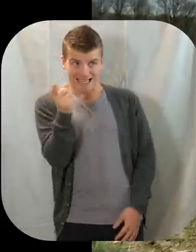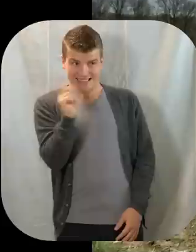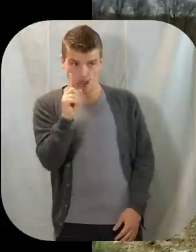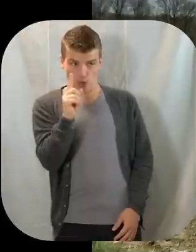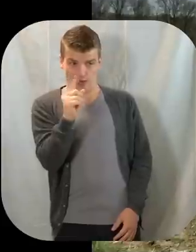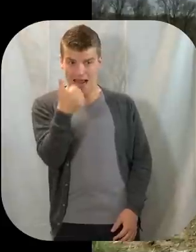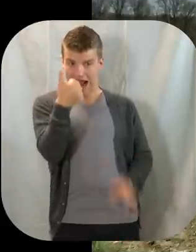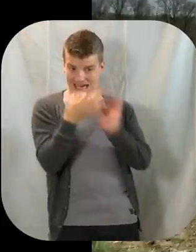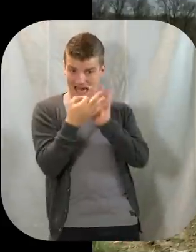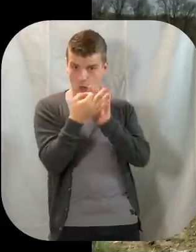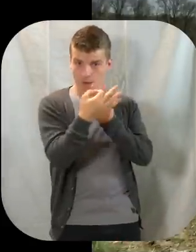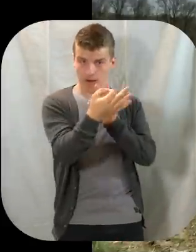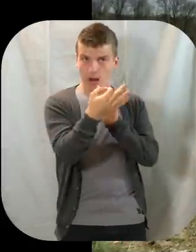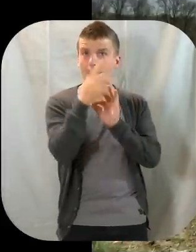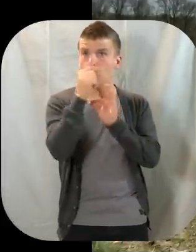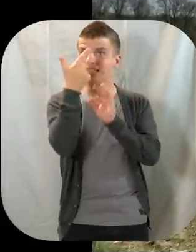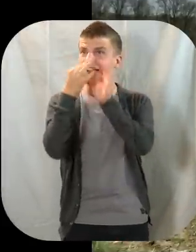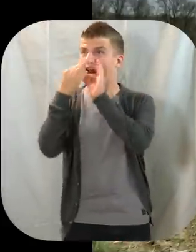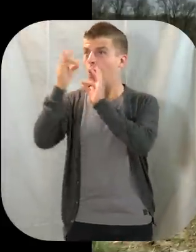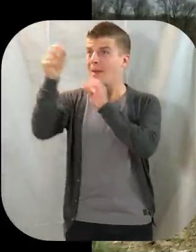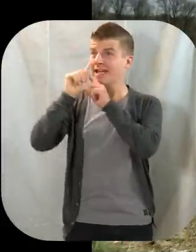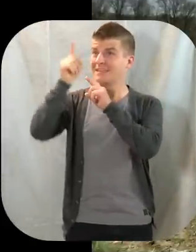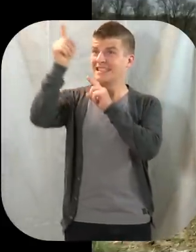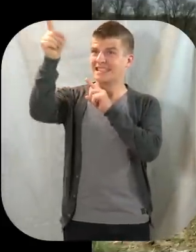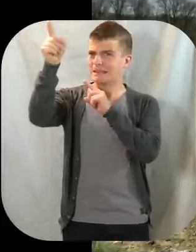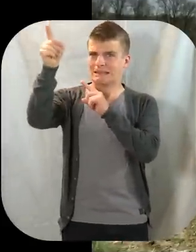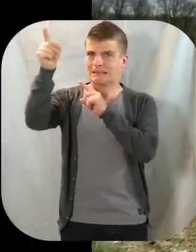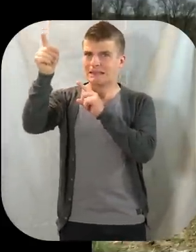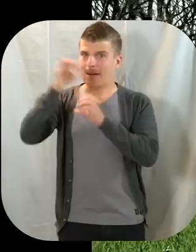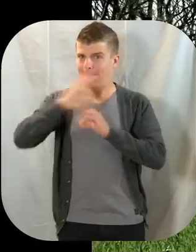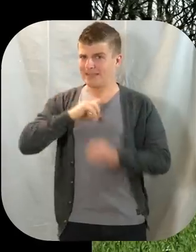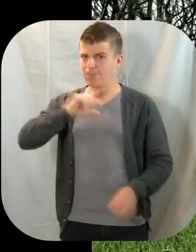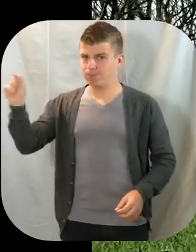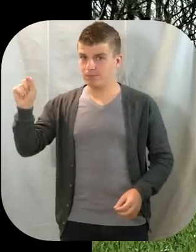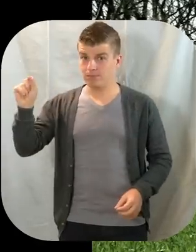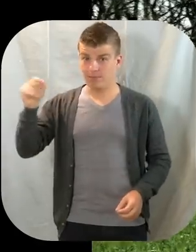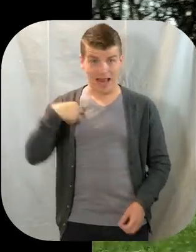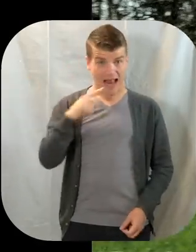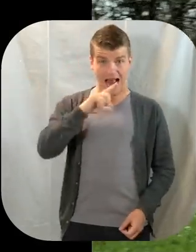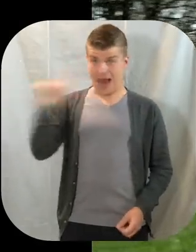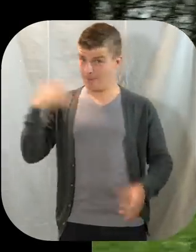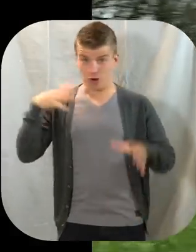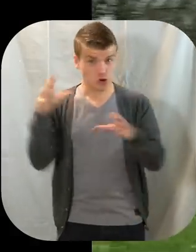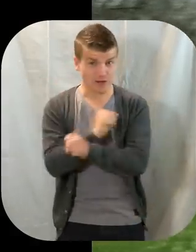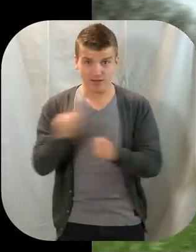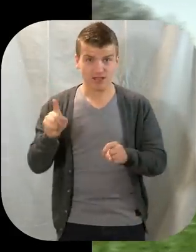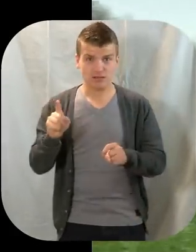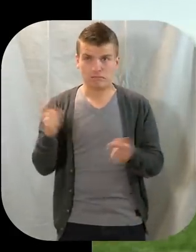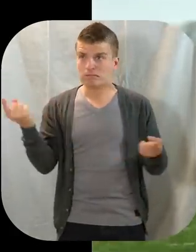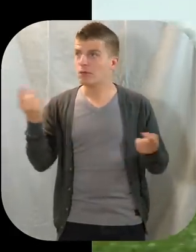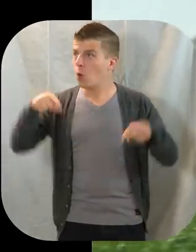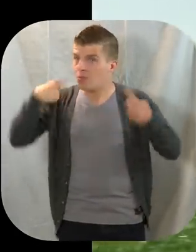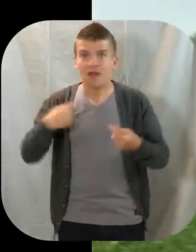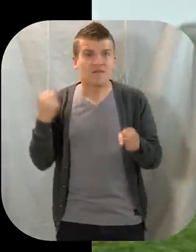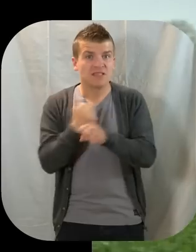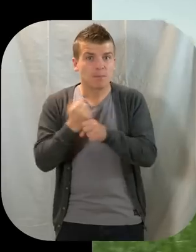einen Kilometer. Das ist noch 2 Kilometer weg. Besser weg hier. Wenn ich nicht nach Hause komme, wo kann ich sonst hin bei Gewitter?